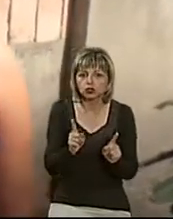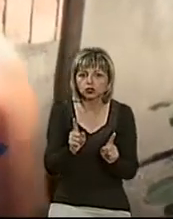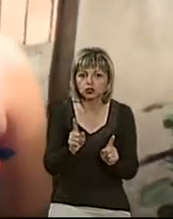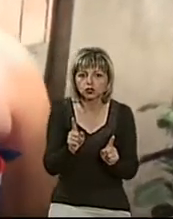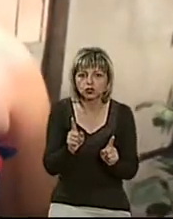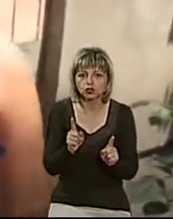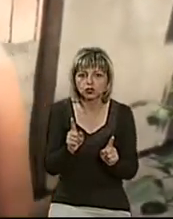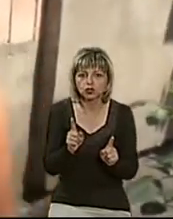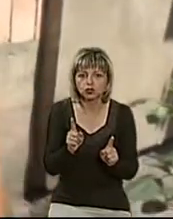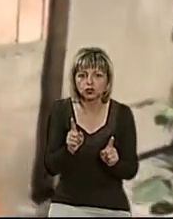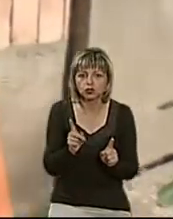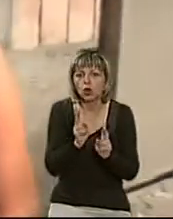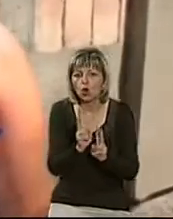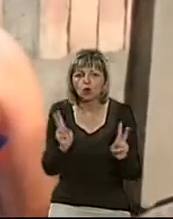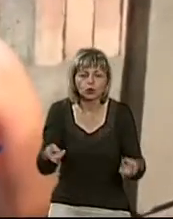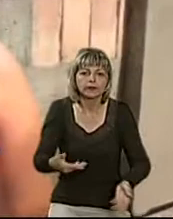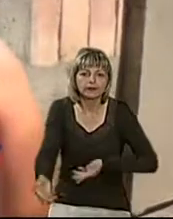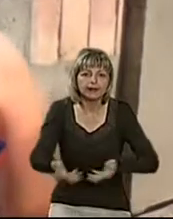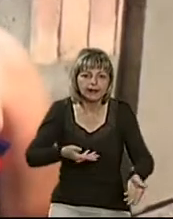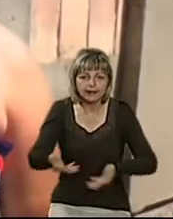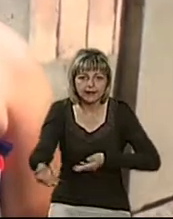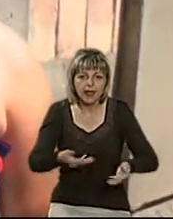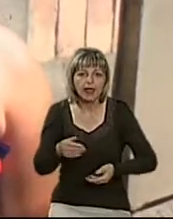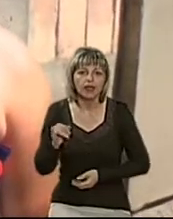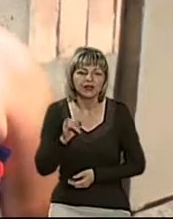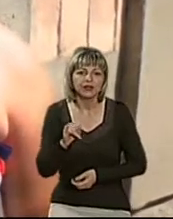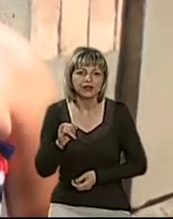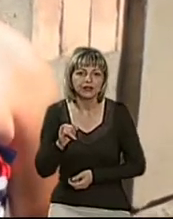що ми йдемо, що хтось іде, і вона